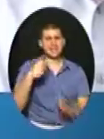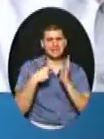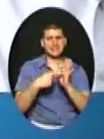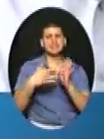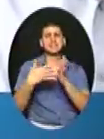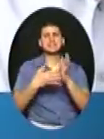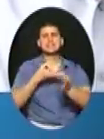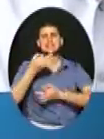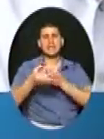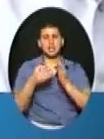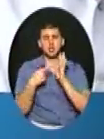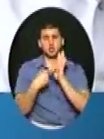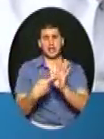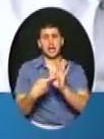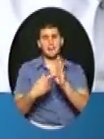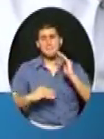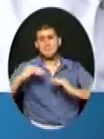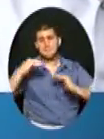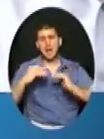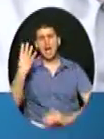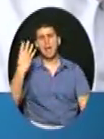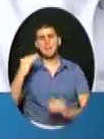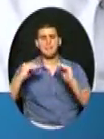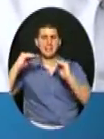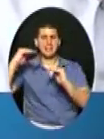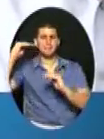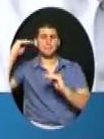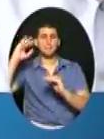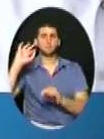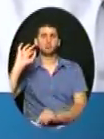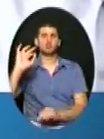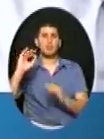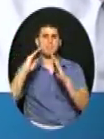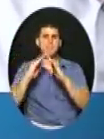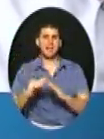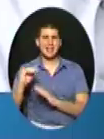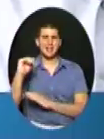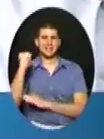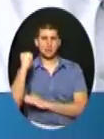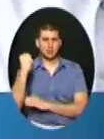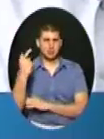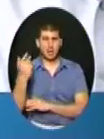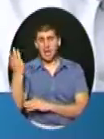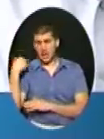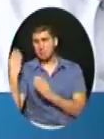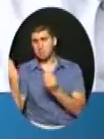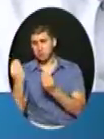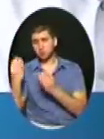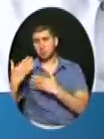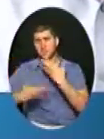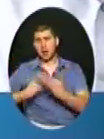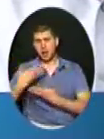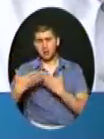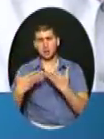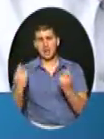סקר שראה פער של ארבעה מנדטים לטובת מפלגת העבודה היה דבר כזה במהלך א